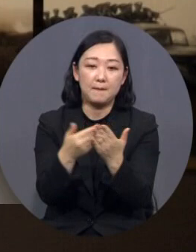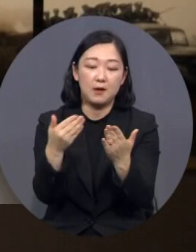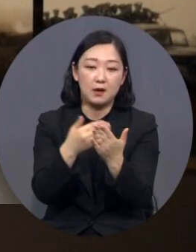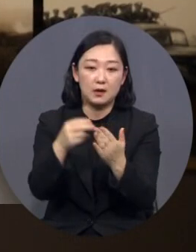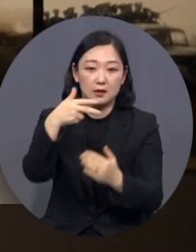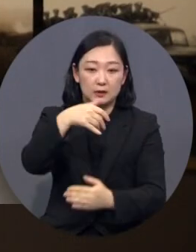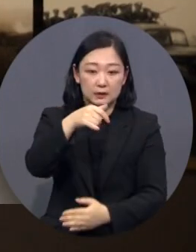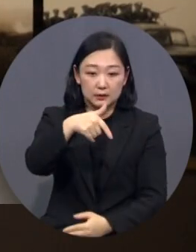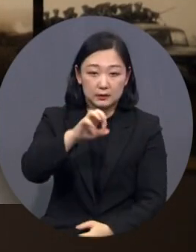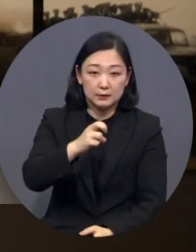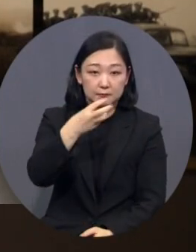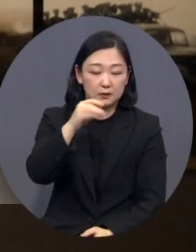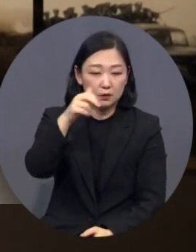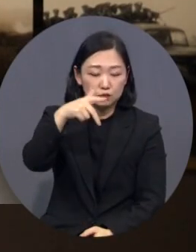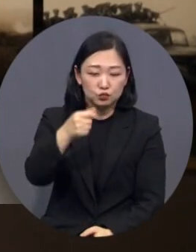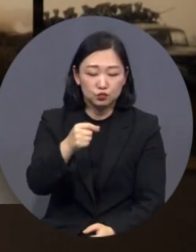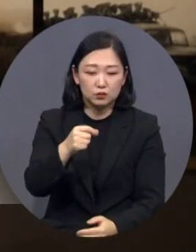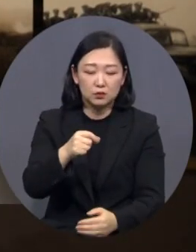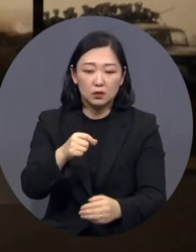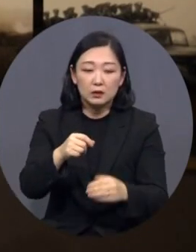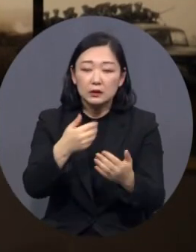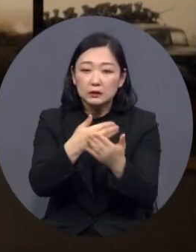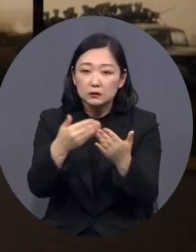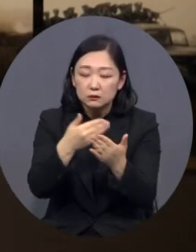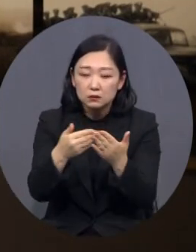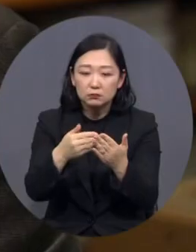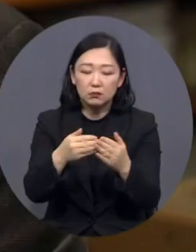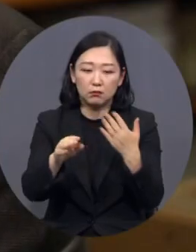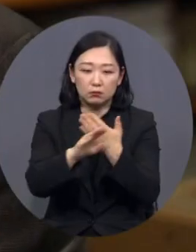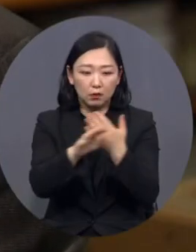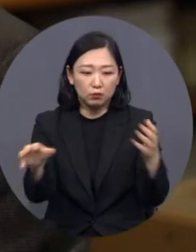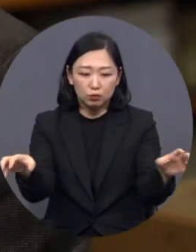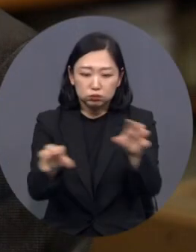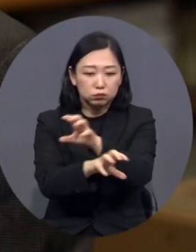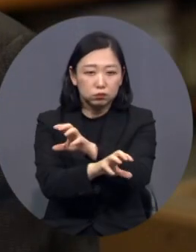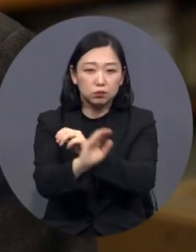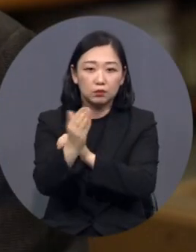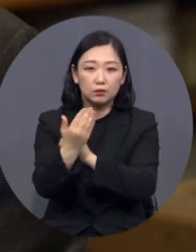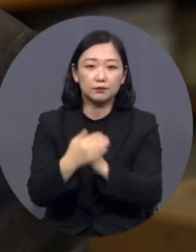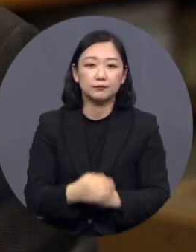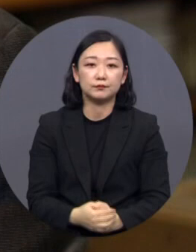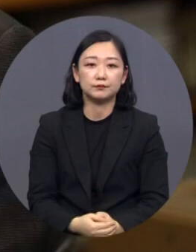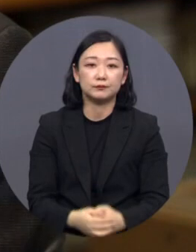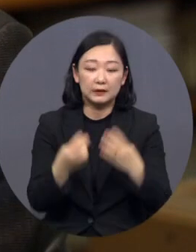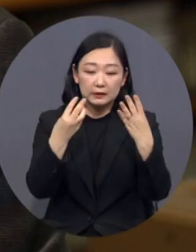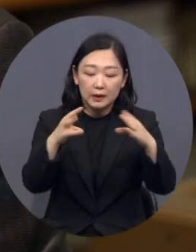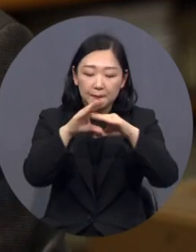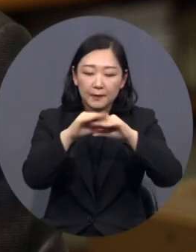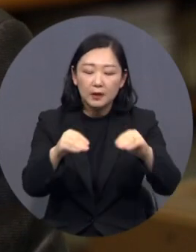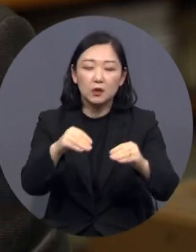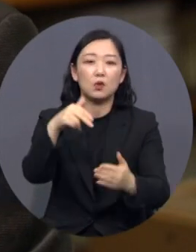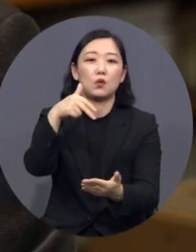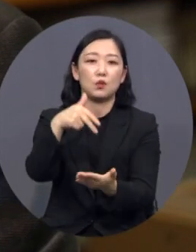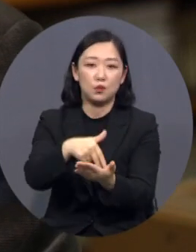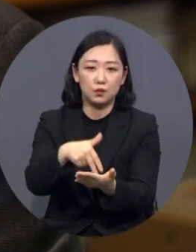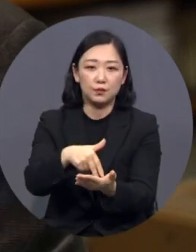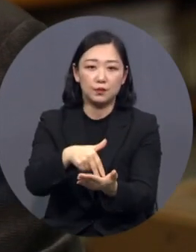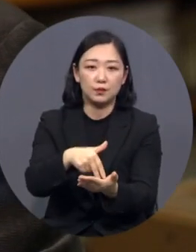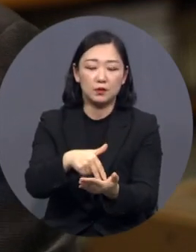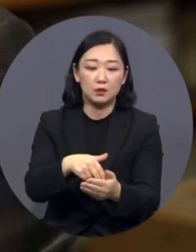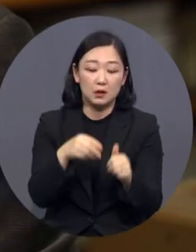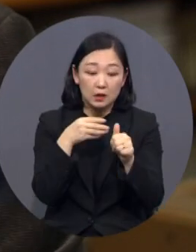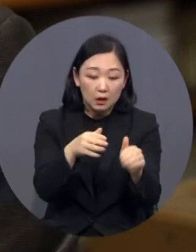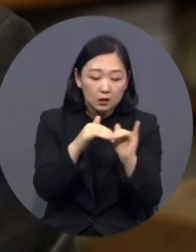그린중은 아 다 상 얘기까지 되고 사이 해결을 얘기하는 입장에서 그런